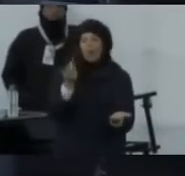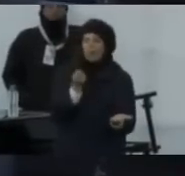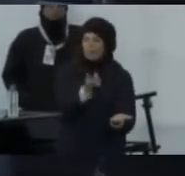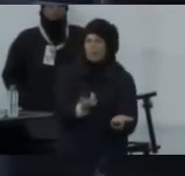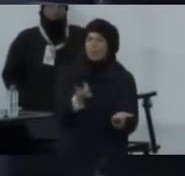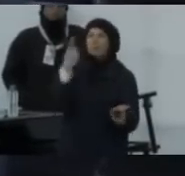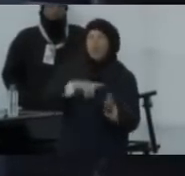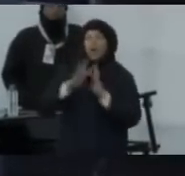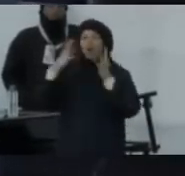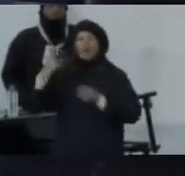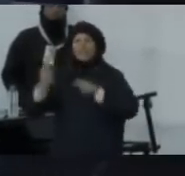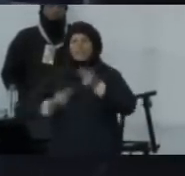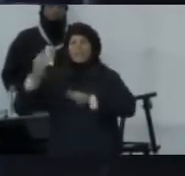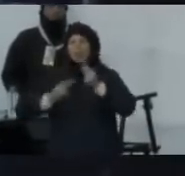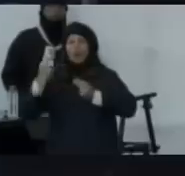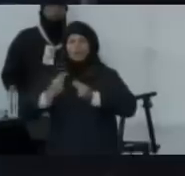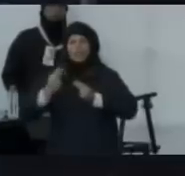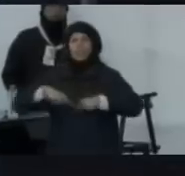e la Corte dei Conti si accorge